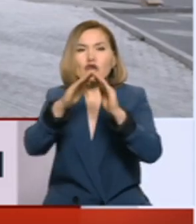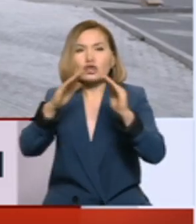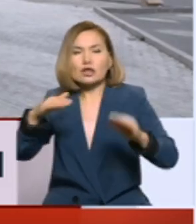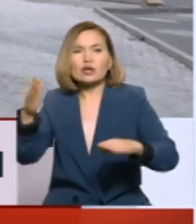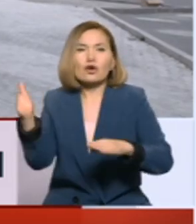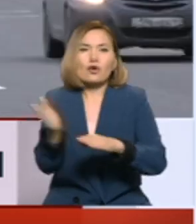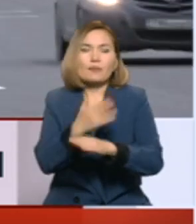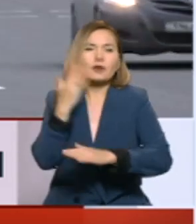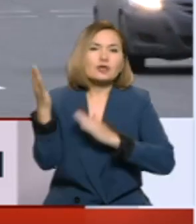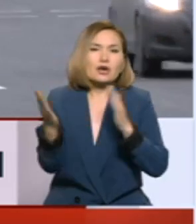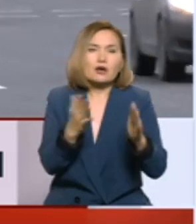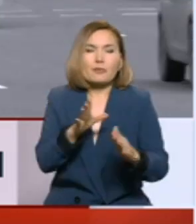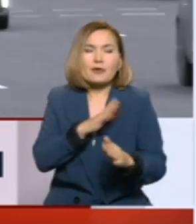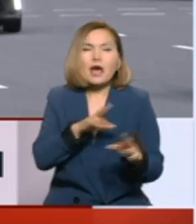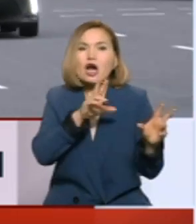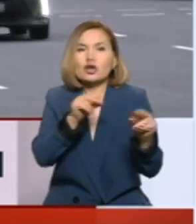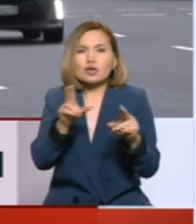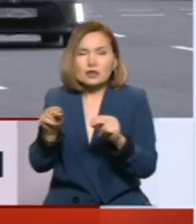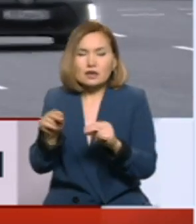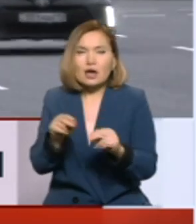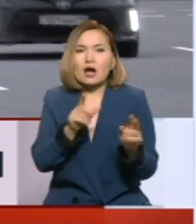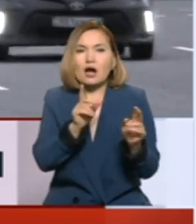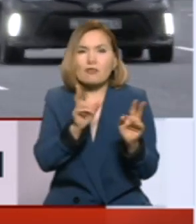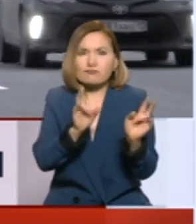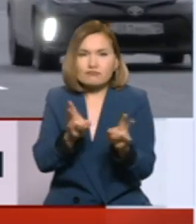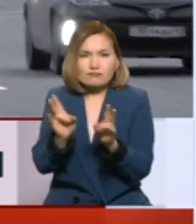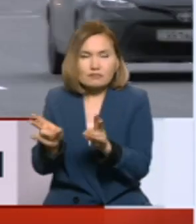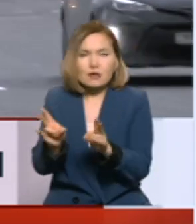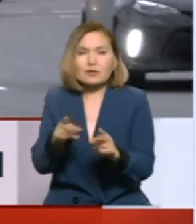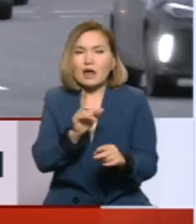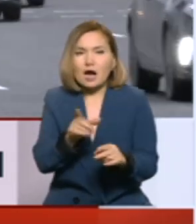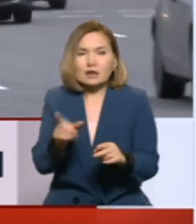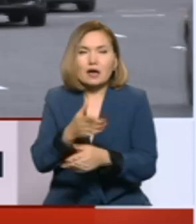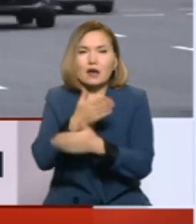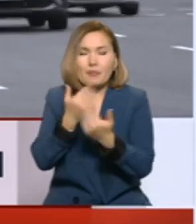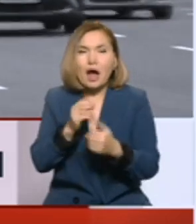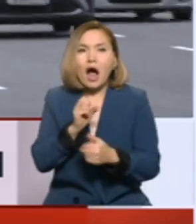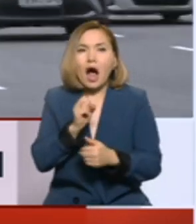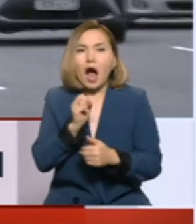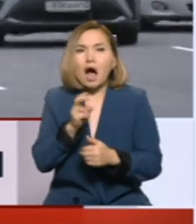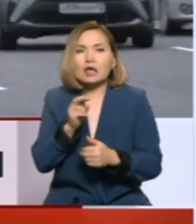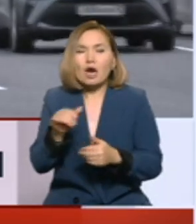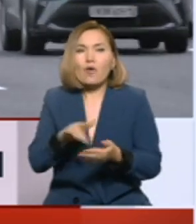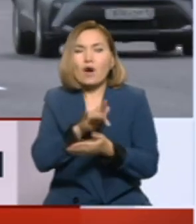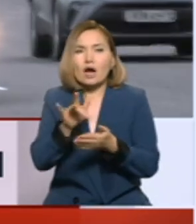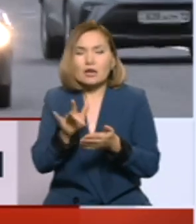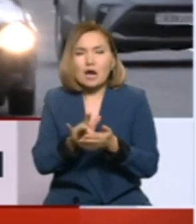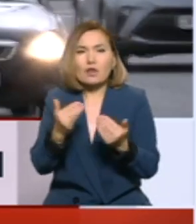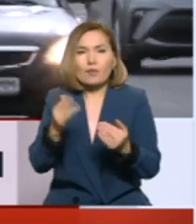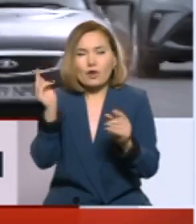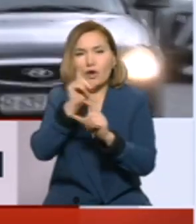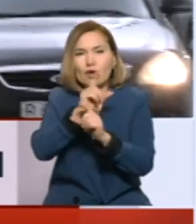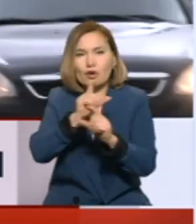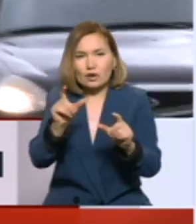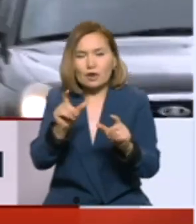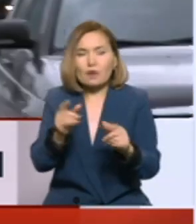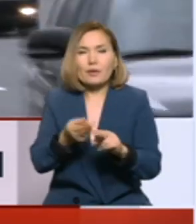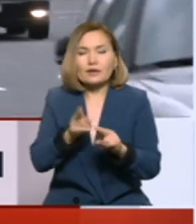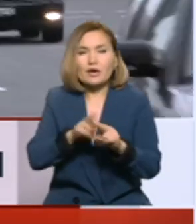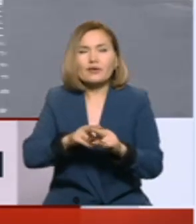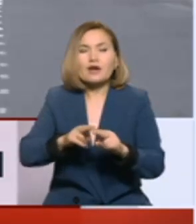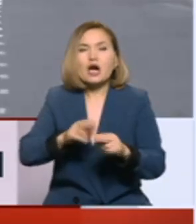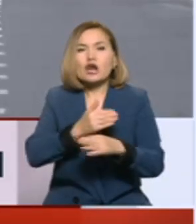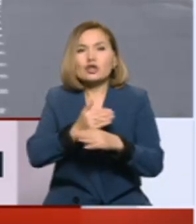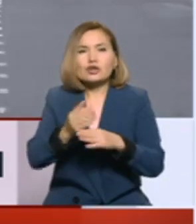ұшқан. Абырой болғанда ешкім зардап шеккен жоқ. Бүгіннен бастап Ақтауда мектептерде түске дейінгі сыныптар қашықтан